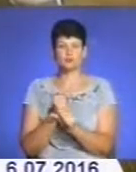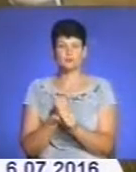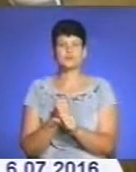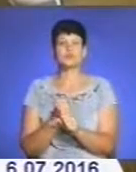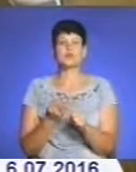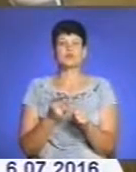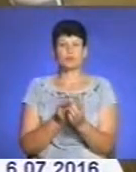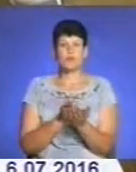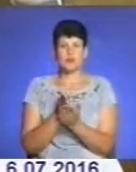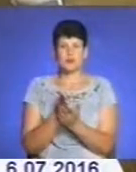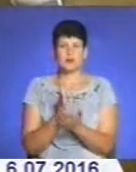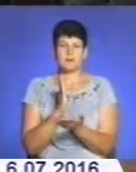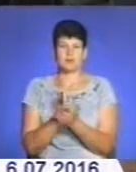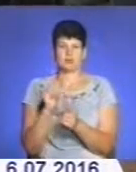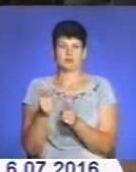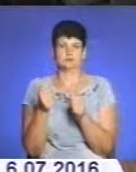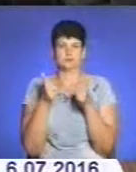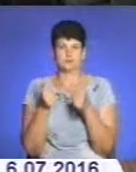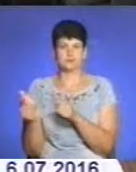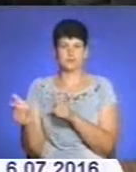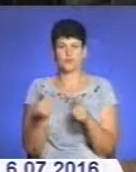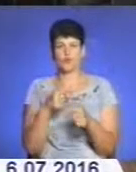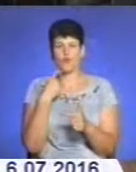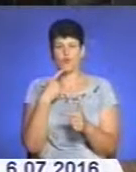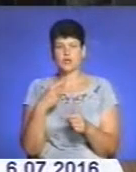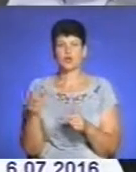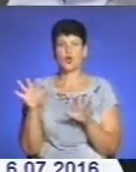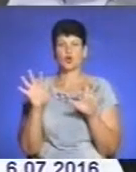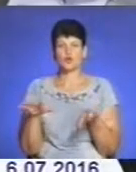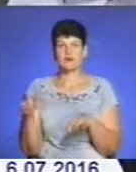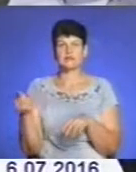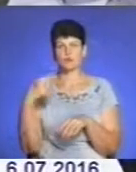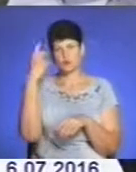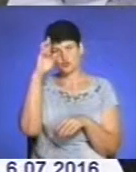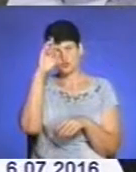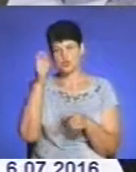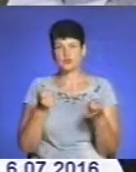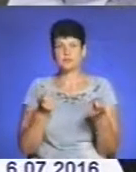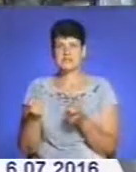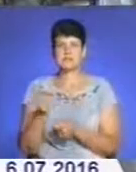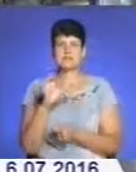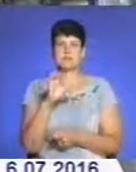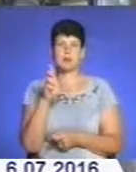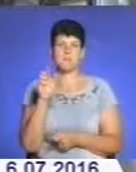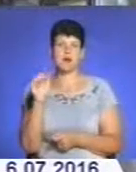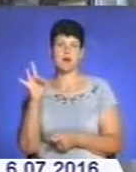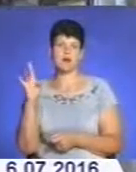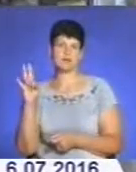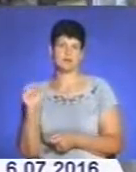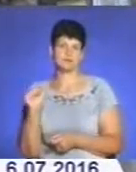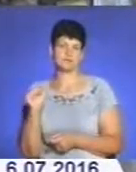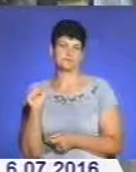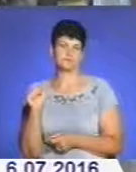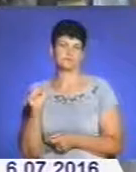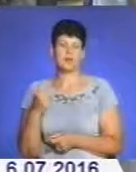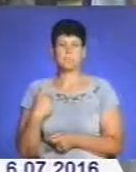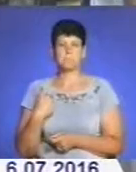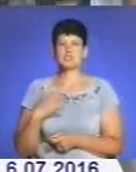має бути добре скоординована, вважає голова Тернопільської обласної державної адміністрації Степан Барна. Чекаємо,